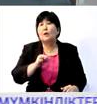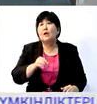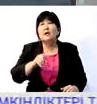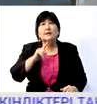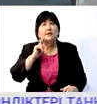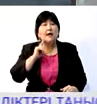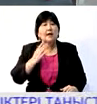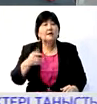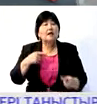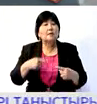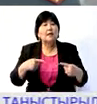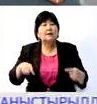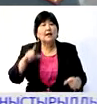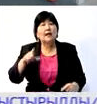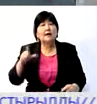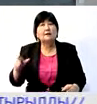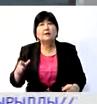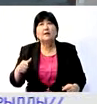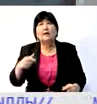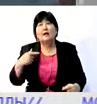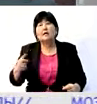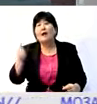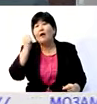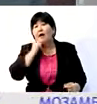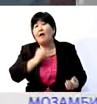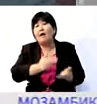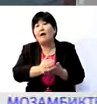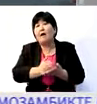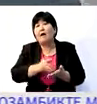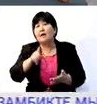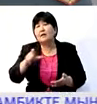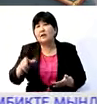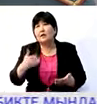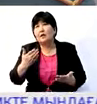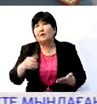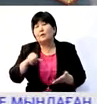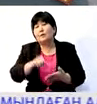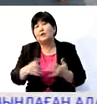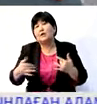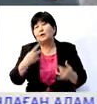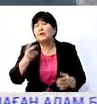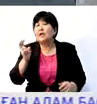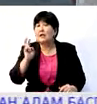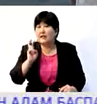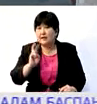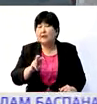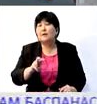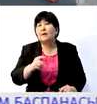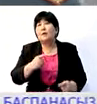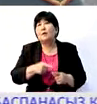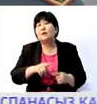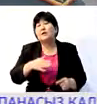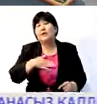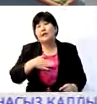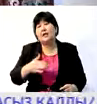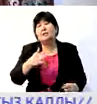жастар, басқа азаматтар, ақсақалдар, ардагерлер осы мына концертке көріп, келіп, осы мына